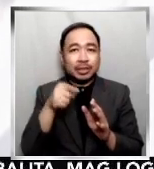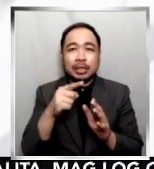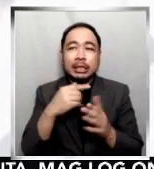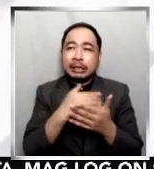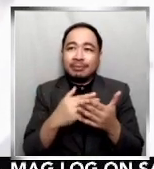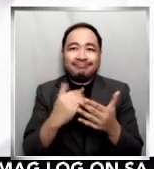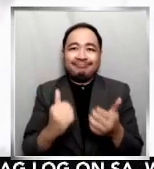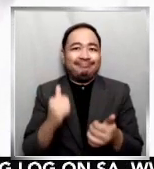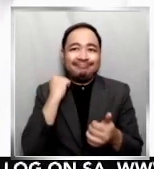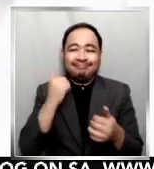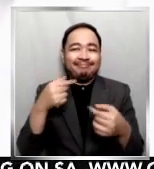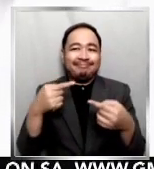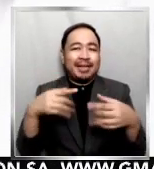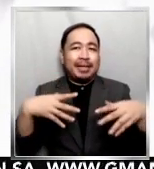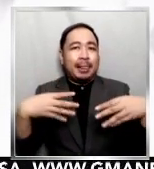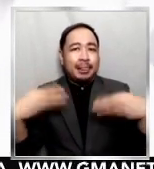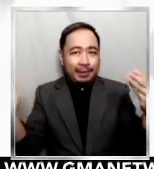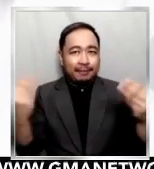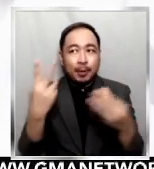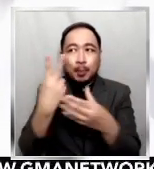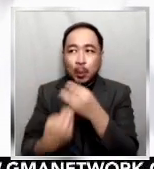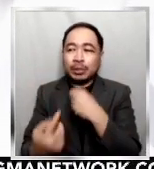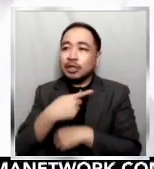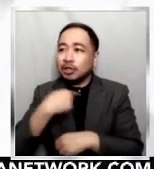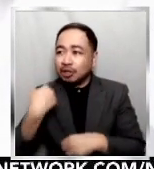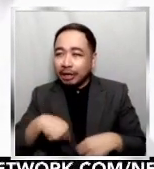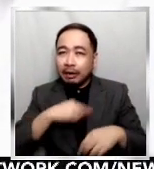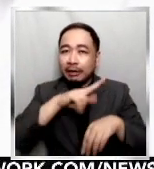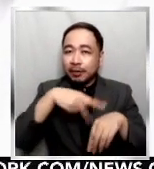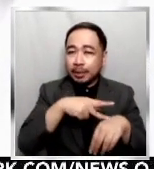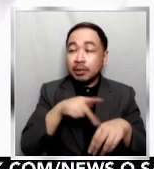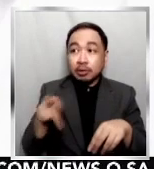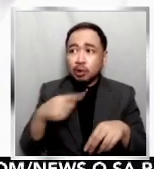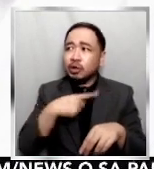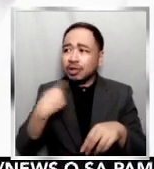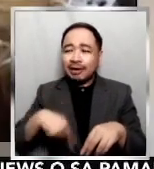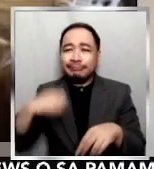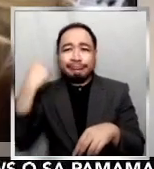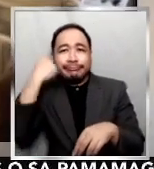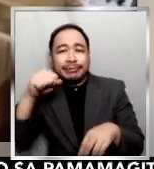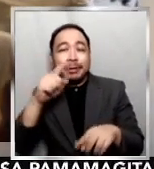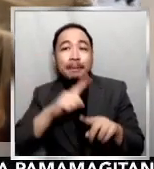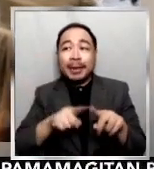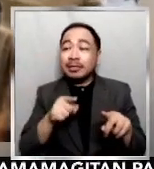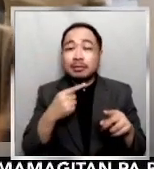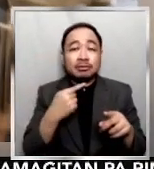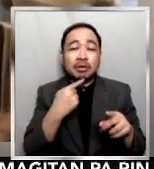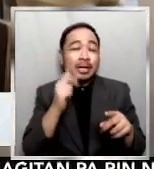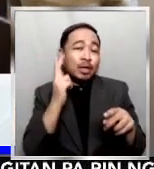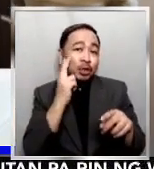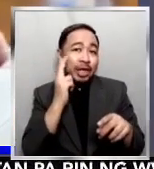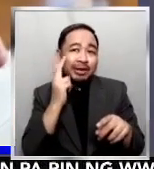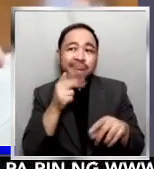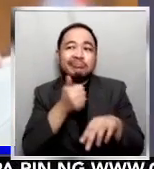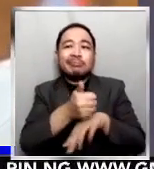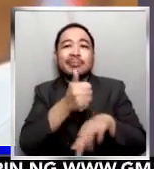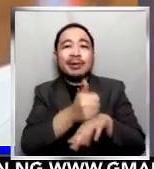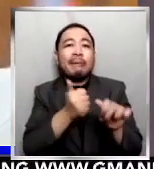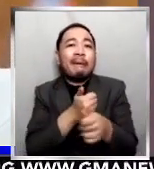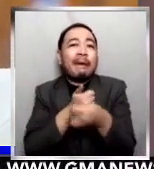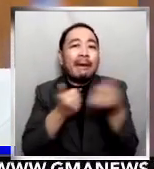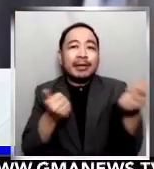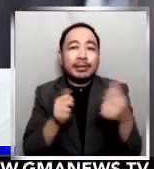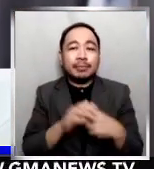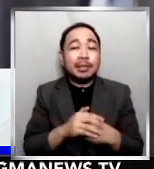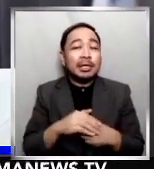ang hindi tumupad sa usapan pero pinili daw ng Duterte administration na iba ang sisihin. Kasama ni Del Rosario na nagsulong ng kaso para sa